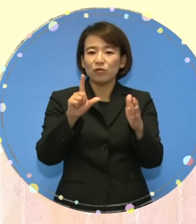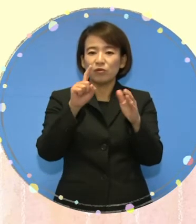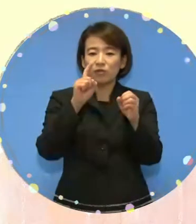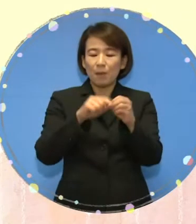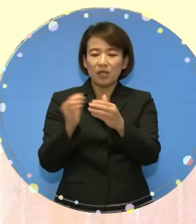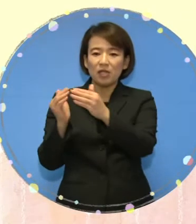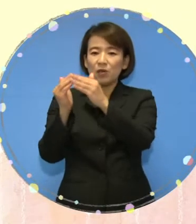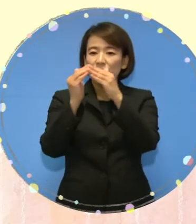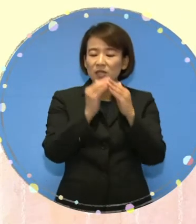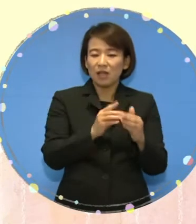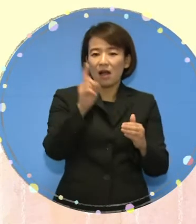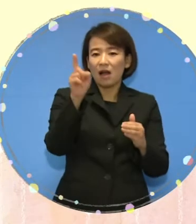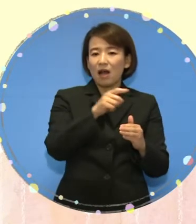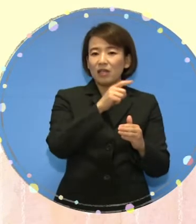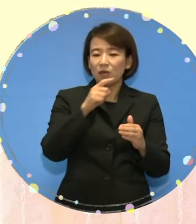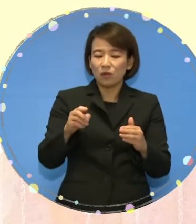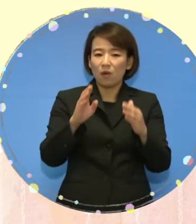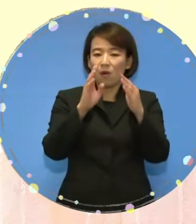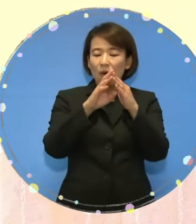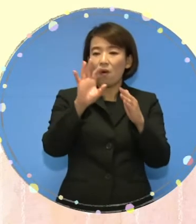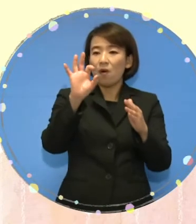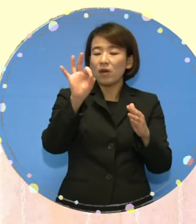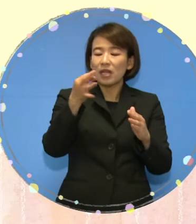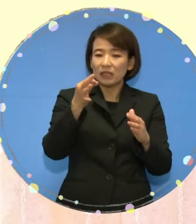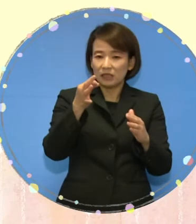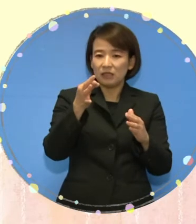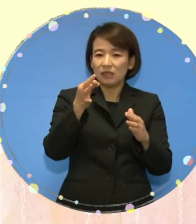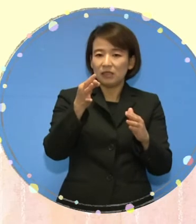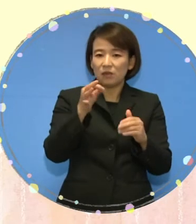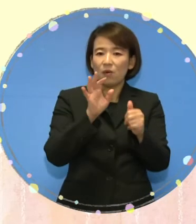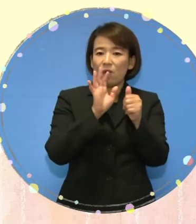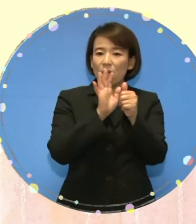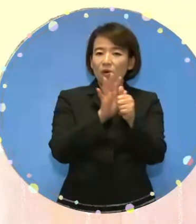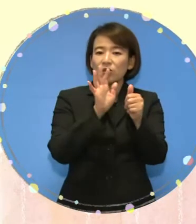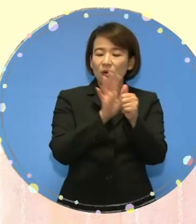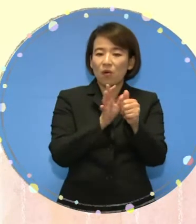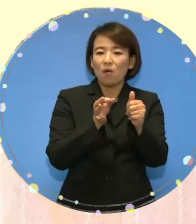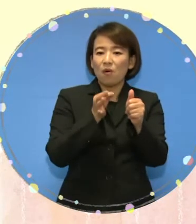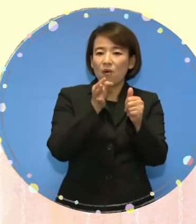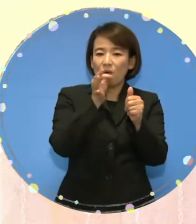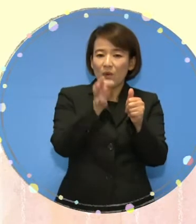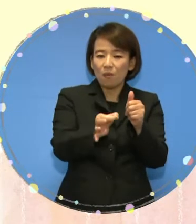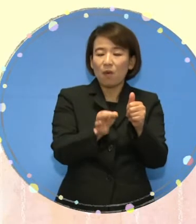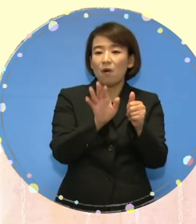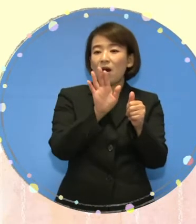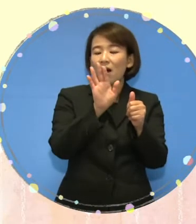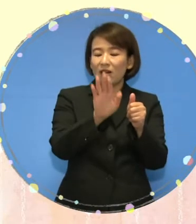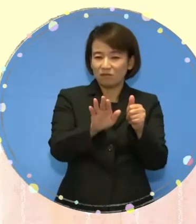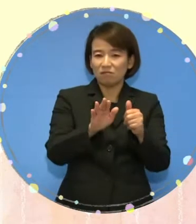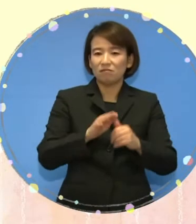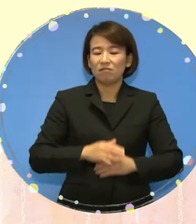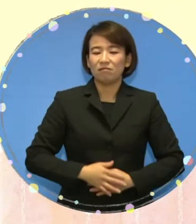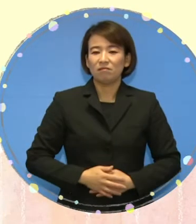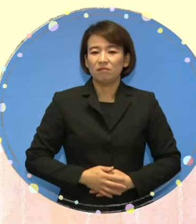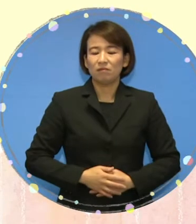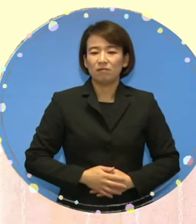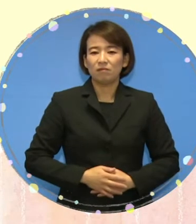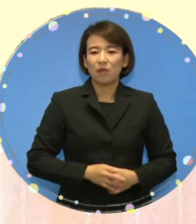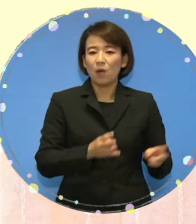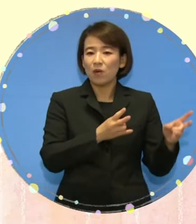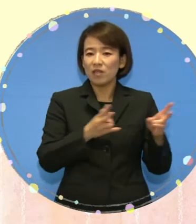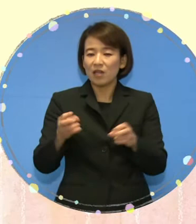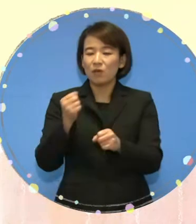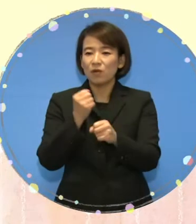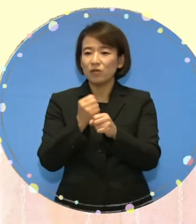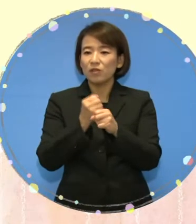ますと共に整備したサテライトオフィスの呼び込みを加速するためオフィスの賃借料を補助する